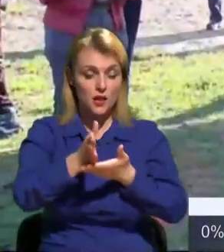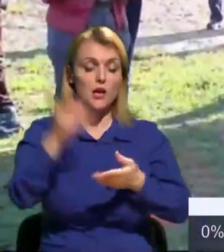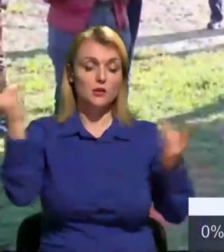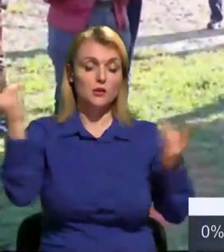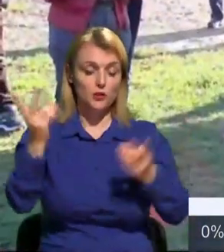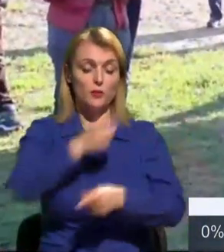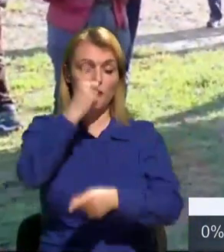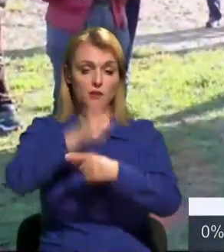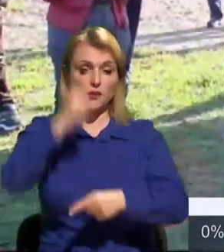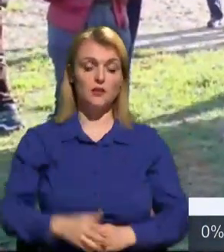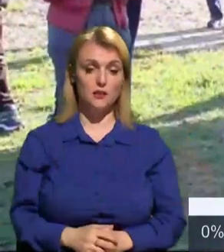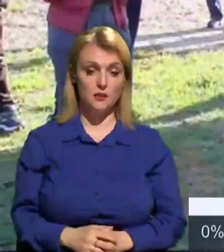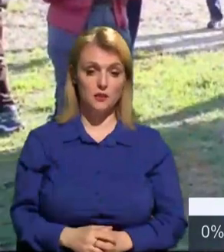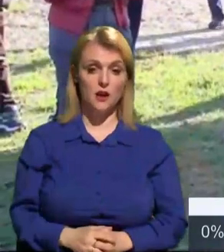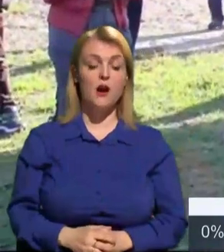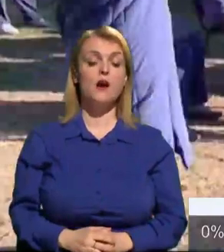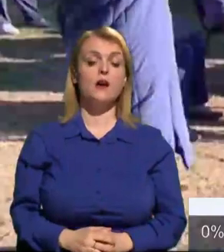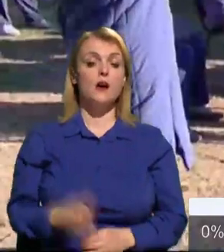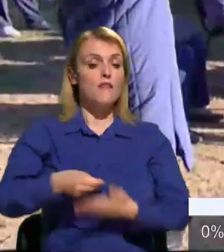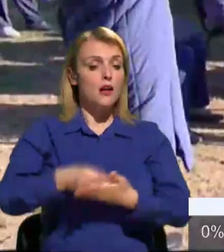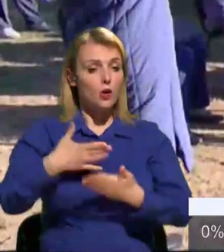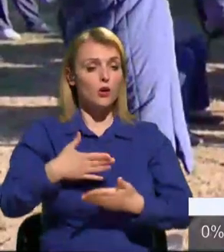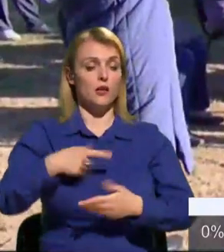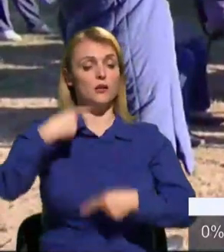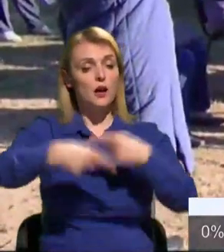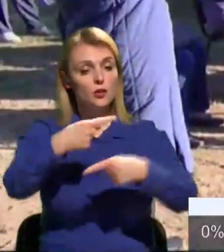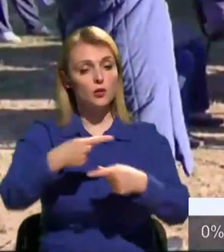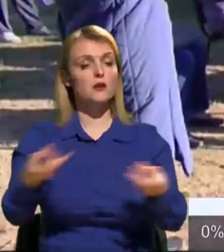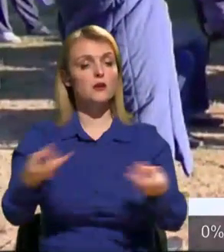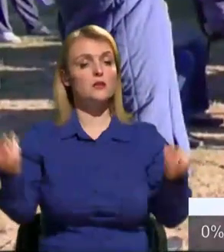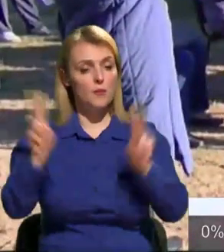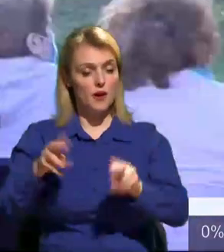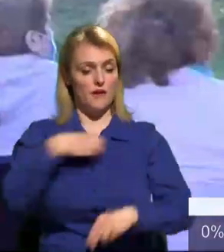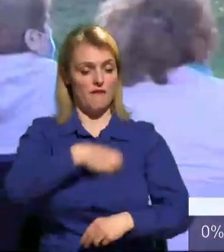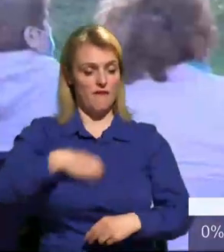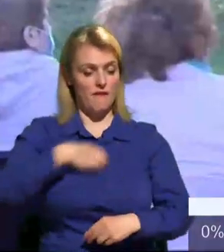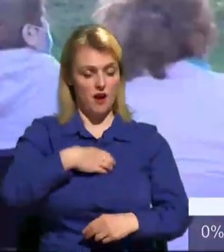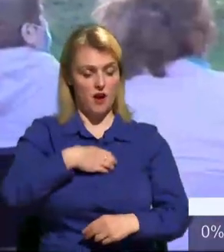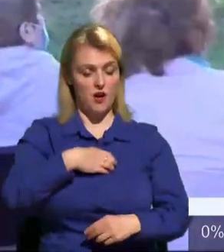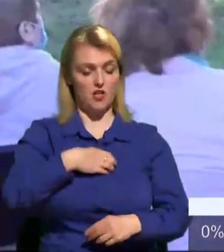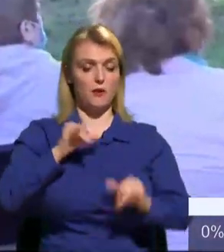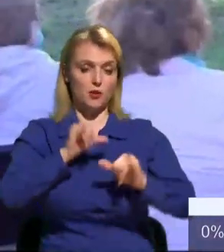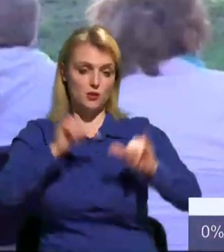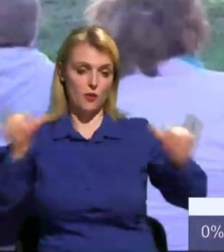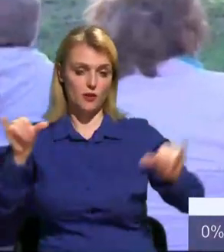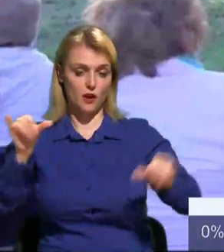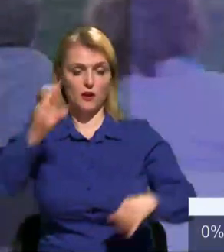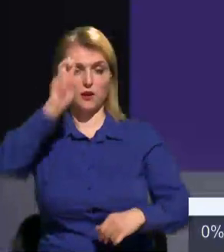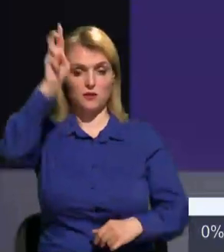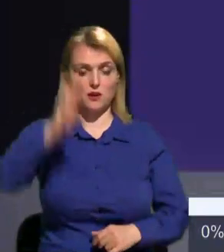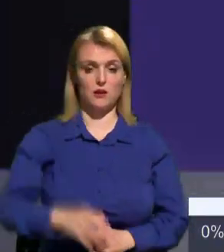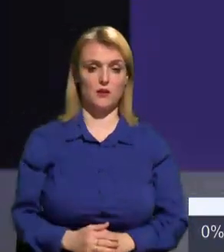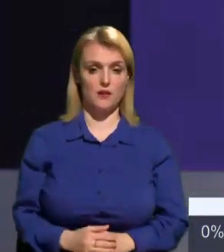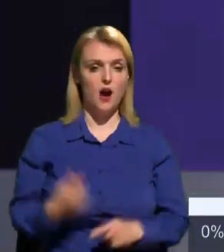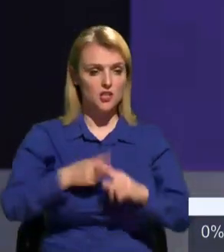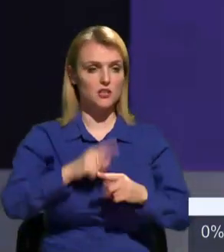externă echilibrată, iar familia și valorile tradiționale să rămână un pilon de bază pentru dezvoltarea țării.